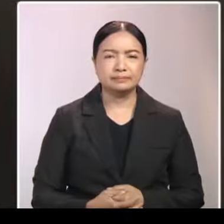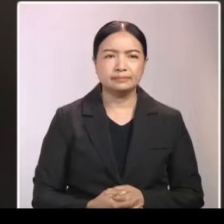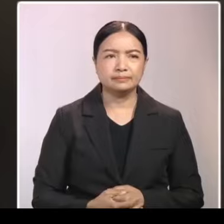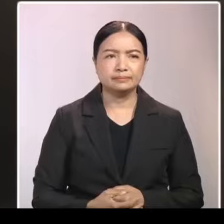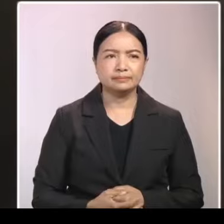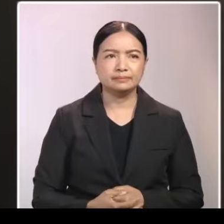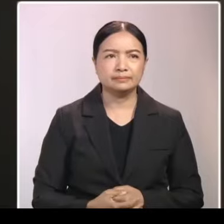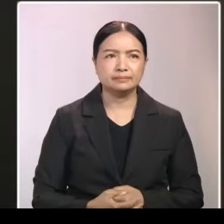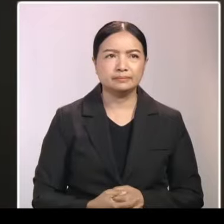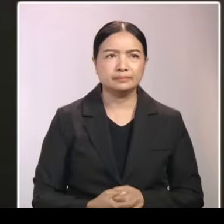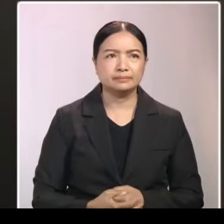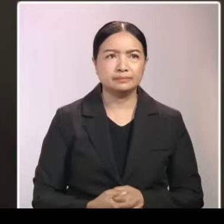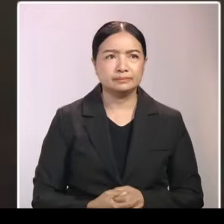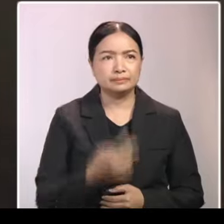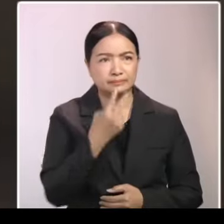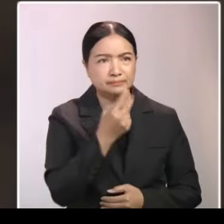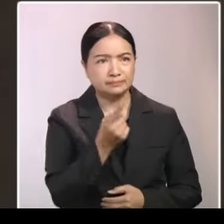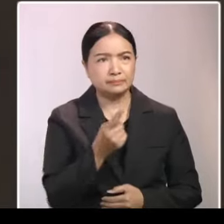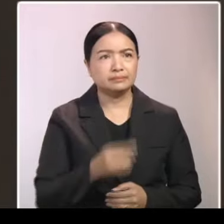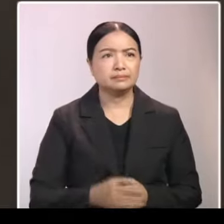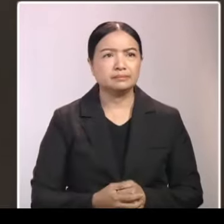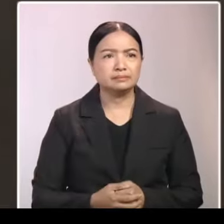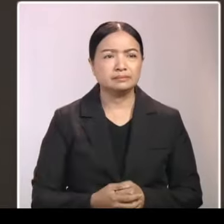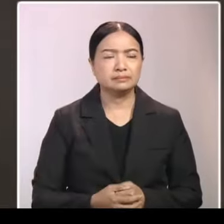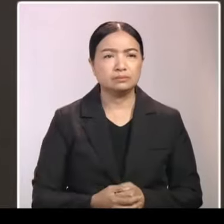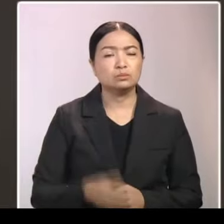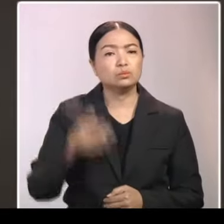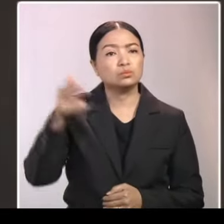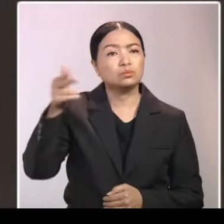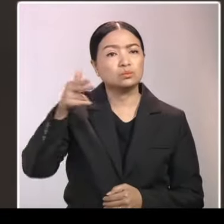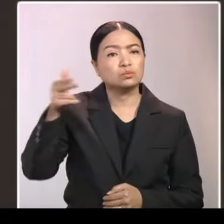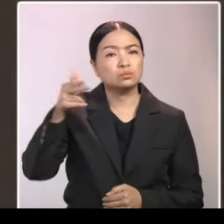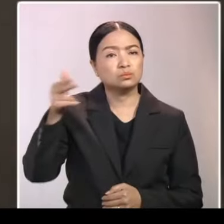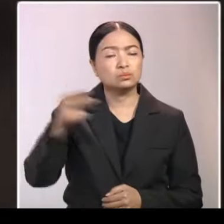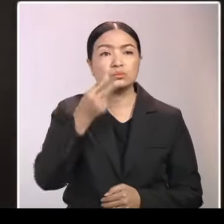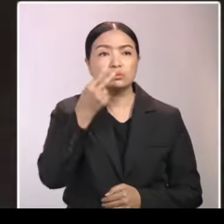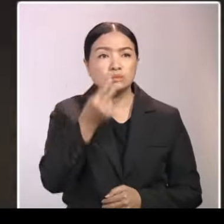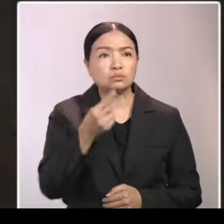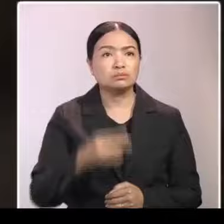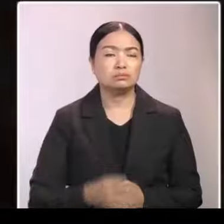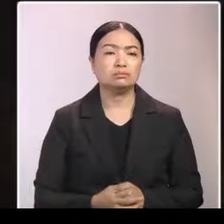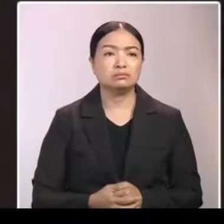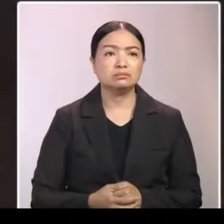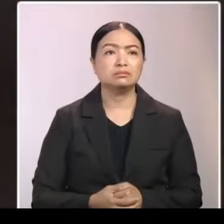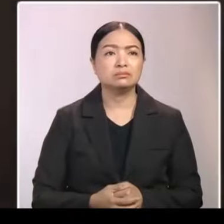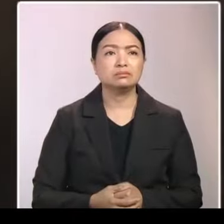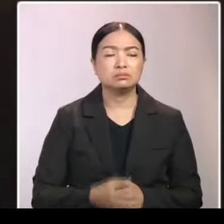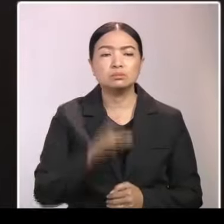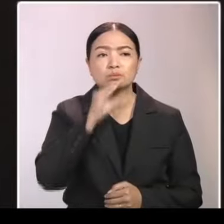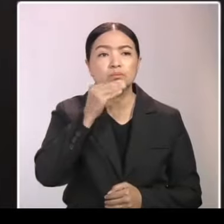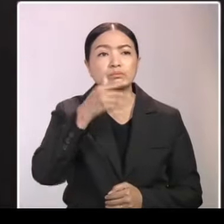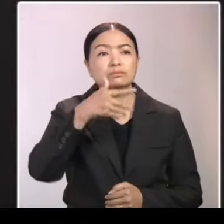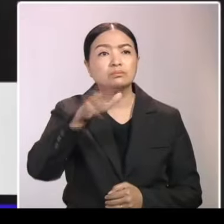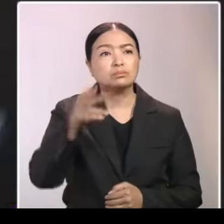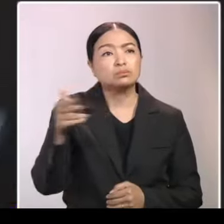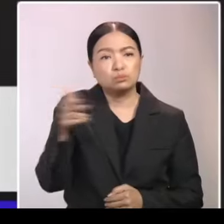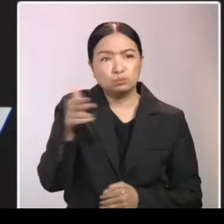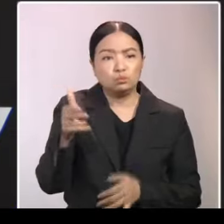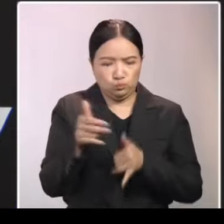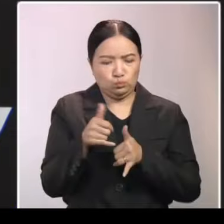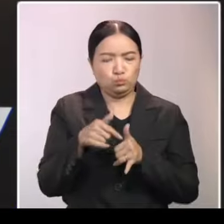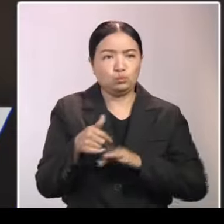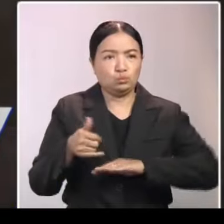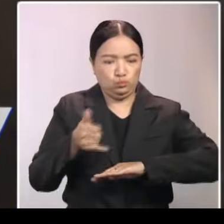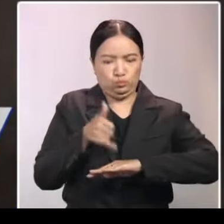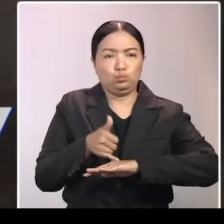พนี่คุณผู้ชมคือดูจากกล้องวงจรปิดนะอ่ะช็อตแรกจะเห็นว่าไปแล้วเนี่ยอ่ะคนถ่ายยังยืนอยู่